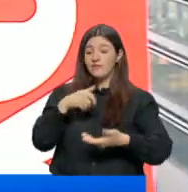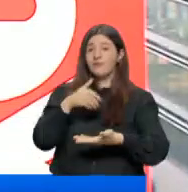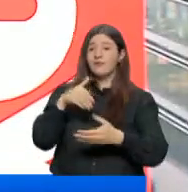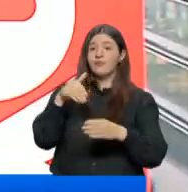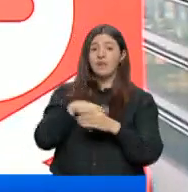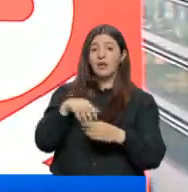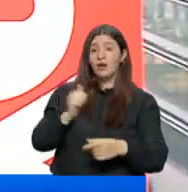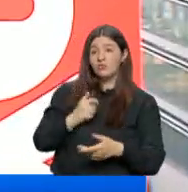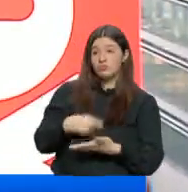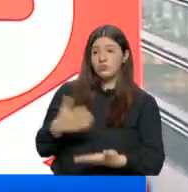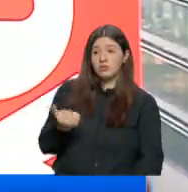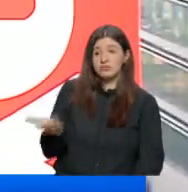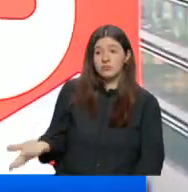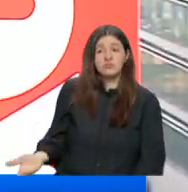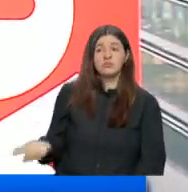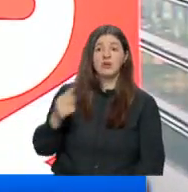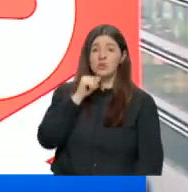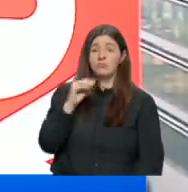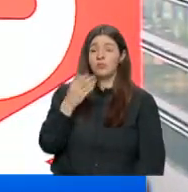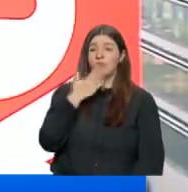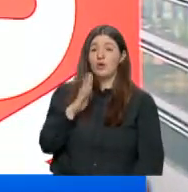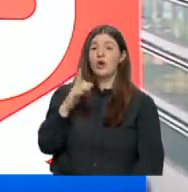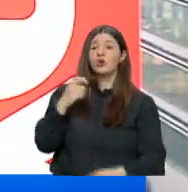asgari ücret alsınlar. Hiçbir sıkıntı yok.